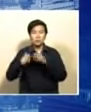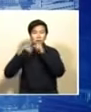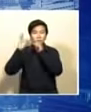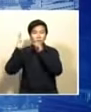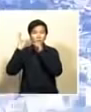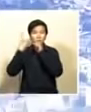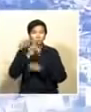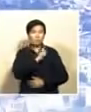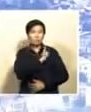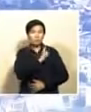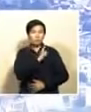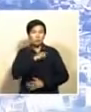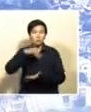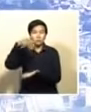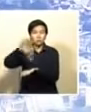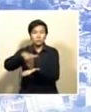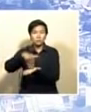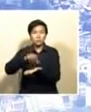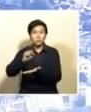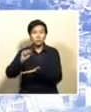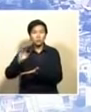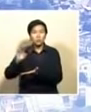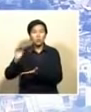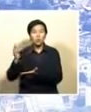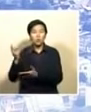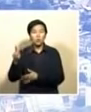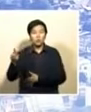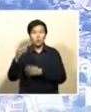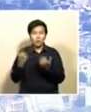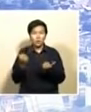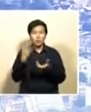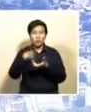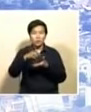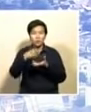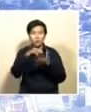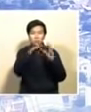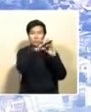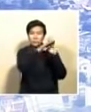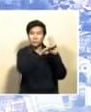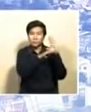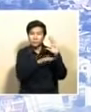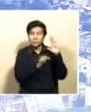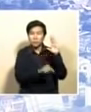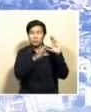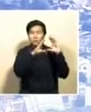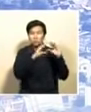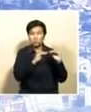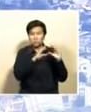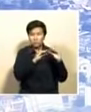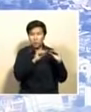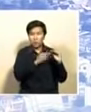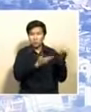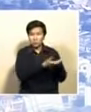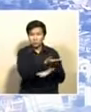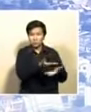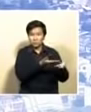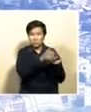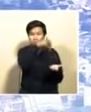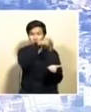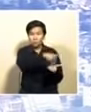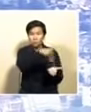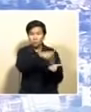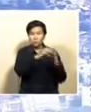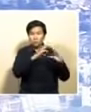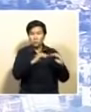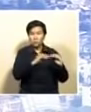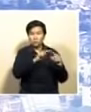ะครับวันนี้ขออนุญาตได้มาเป็นผู้ที่รายงานผลการประชุมนะครับของศูนย์นี้ในวันที่